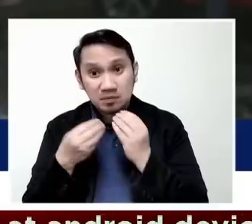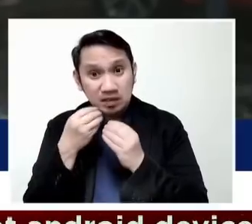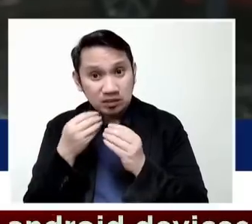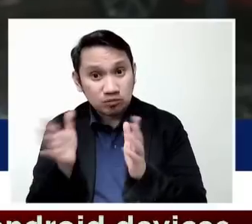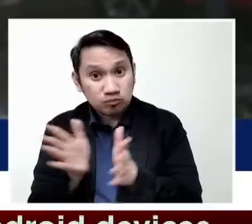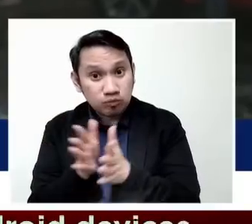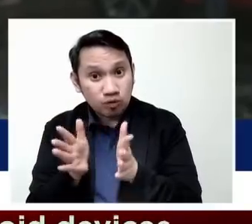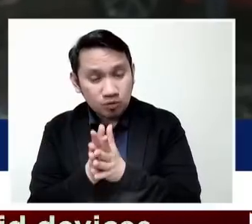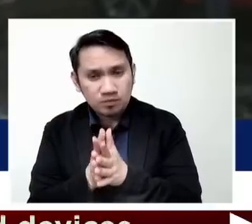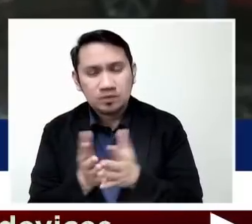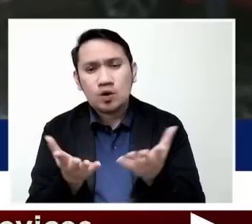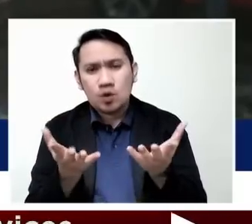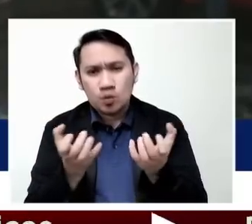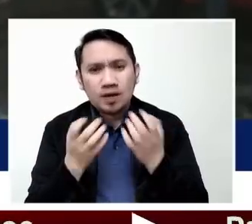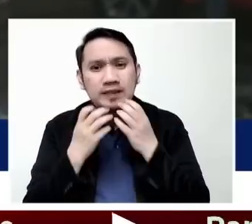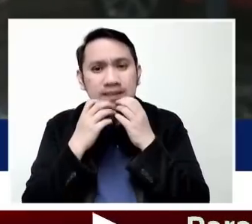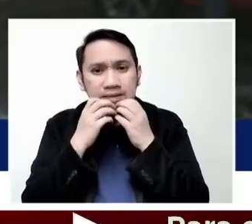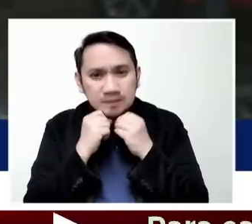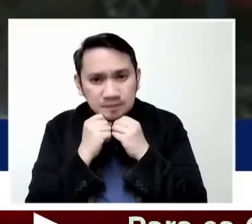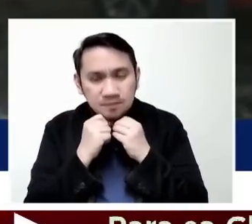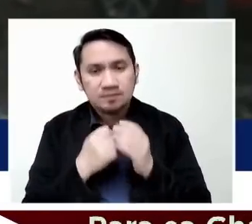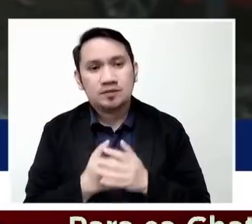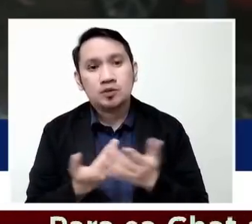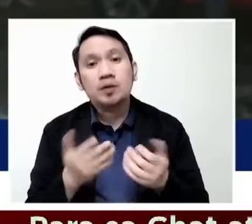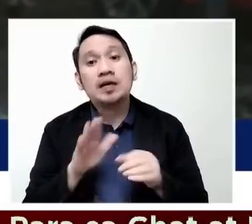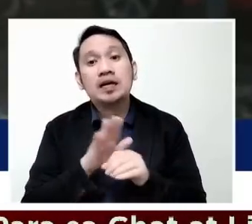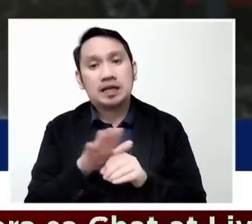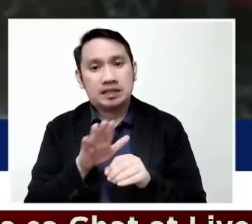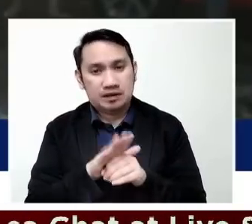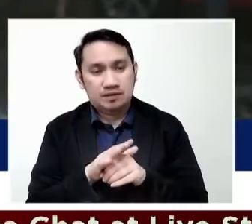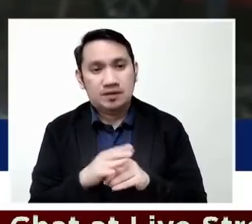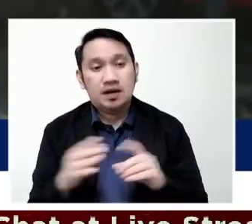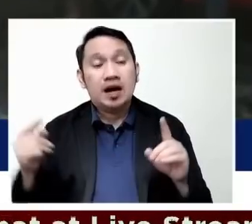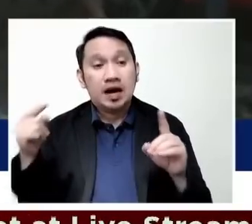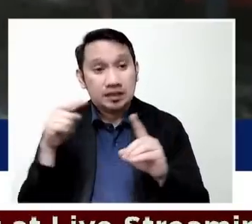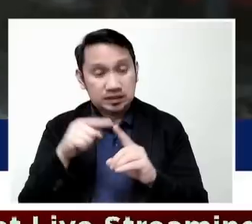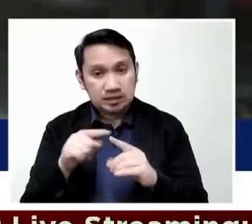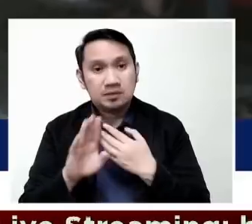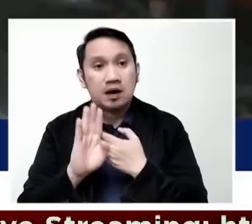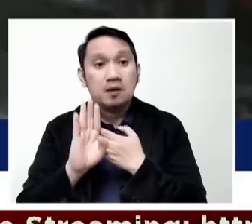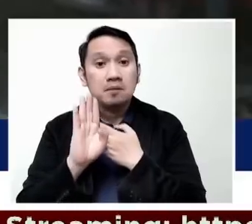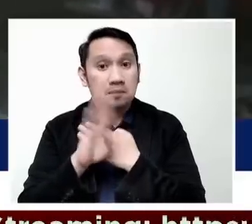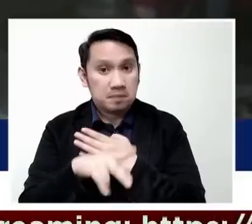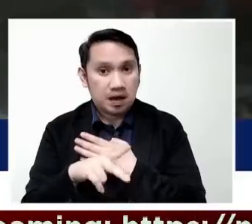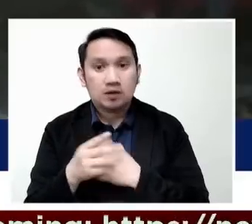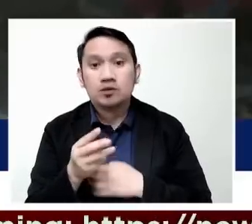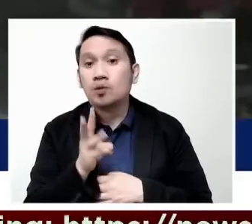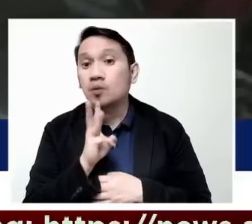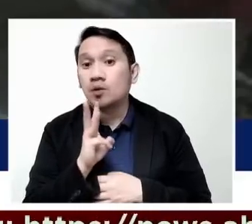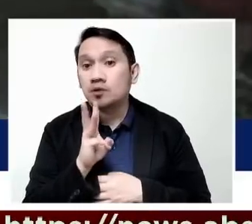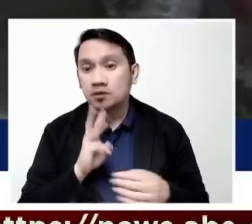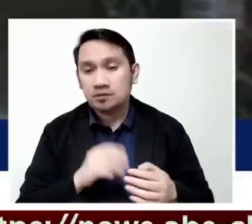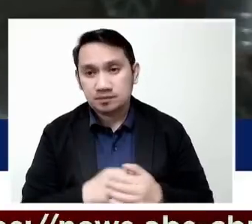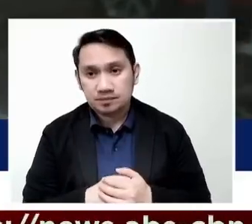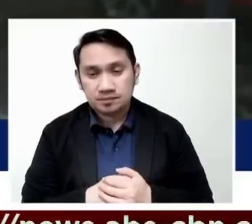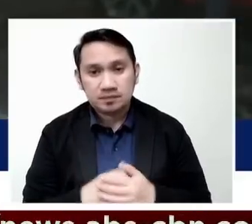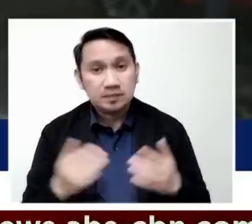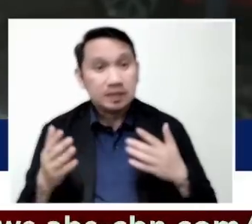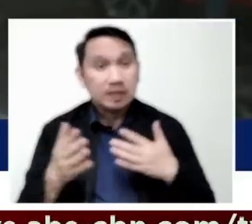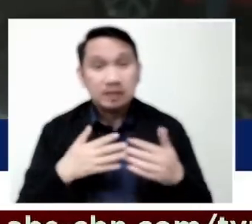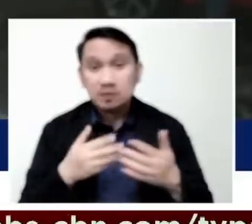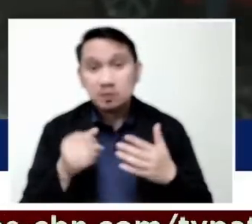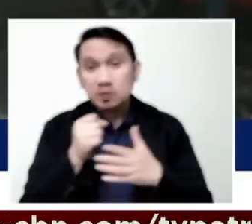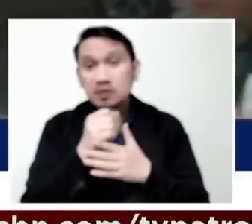itong tipirin para sapat, sumapat no, hanggang sa makabalik itong supply ng tubig. Maging yung mga